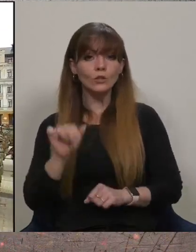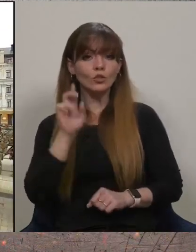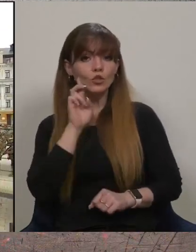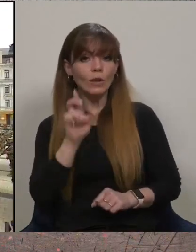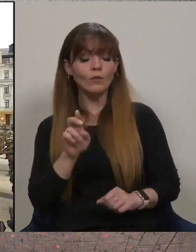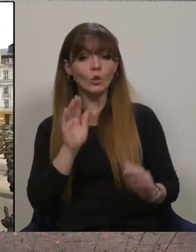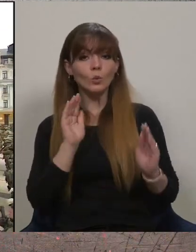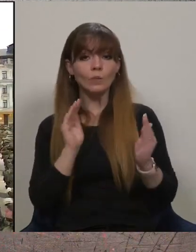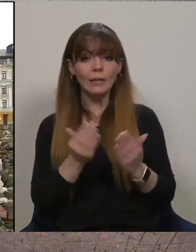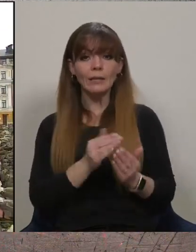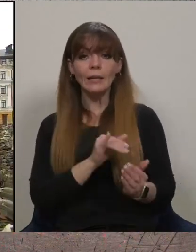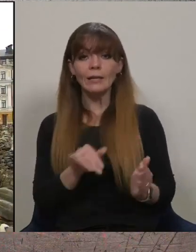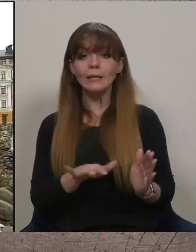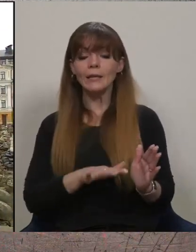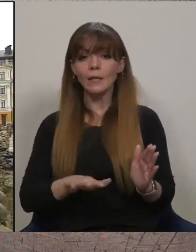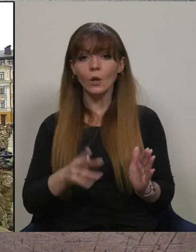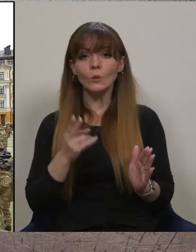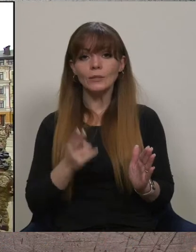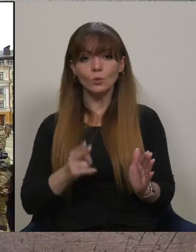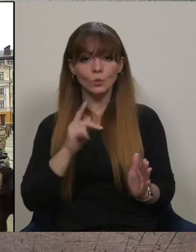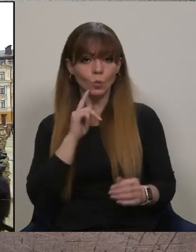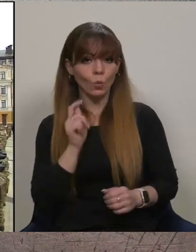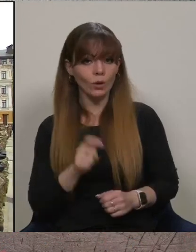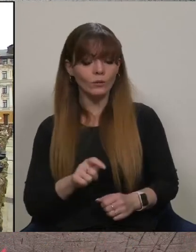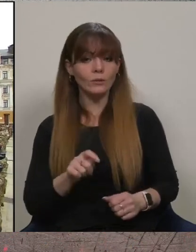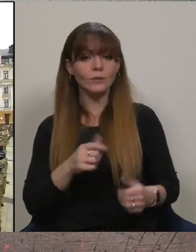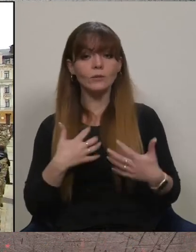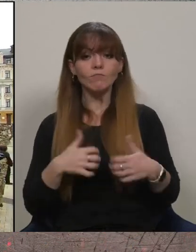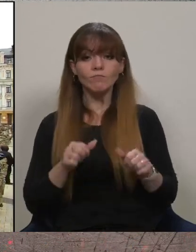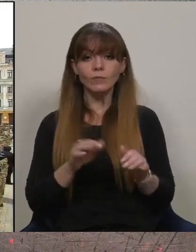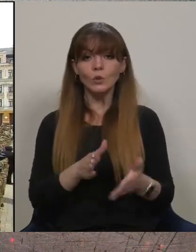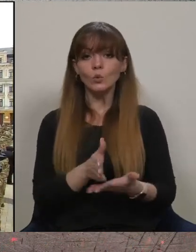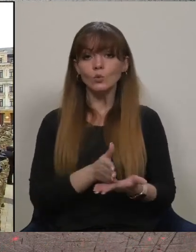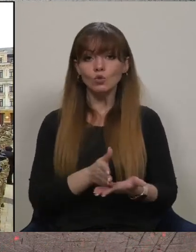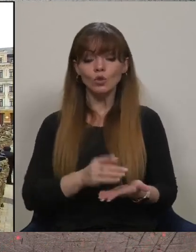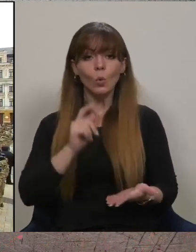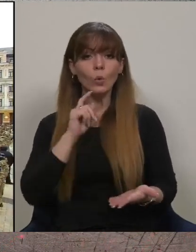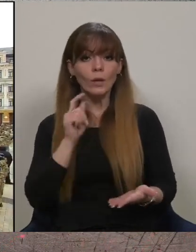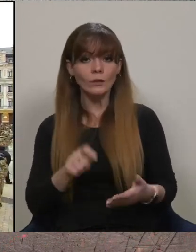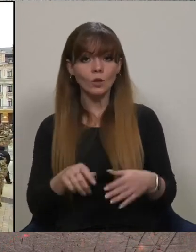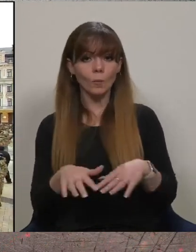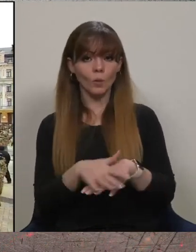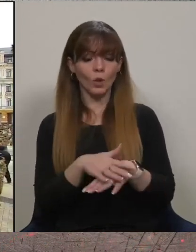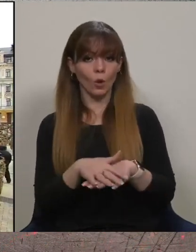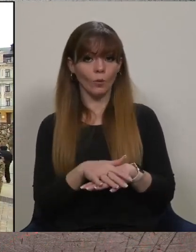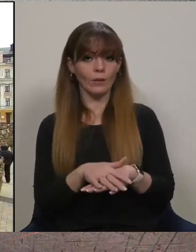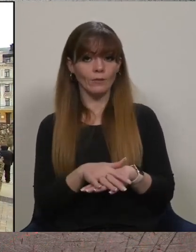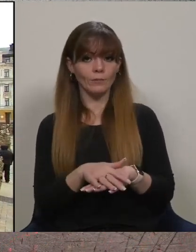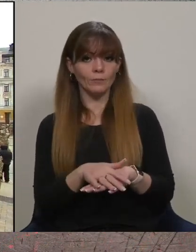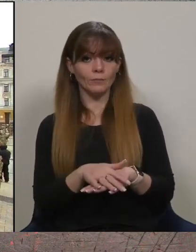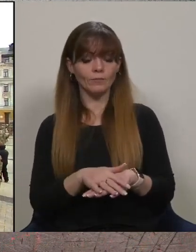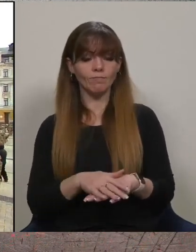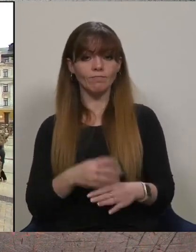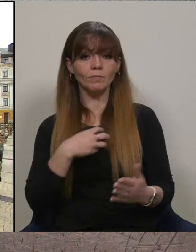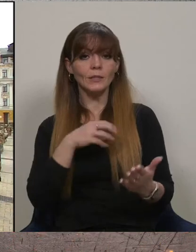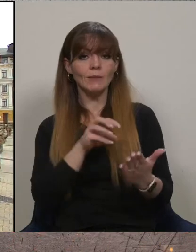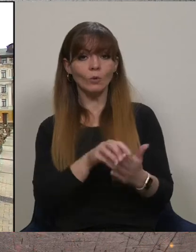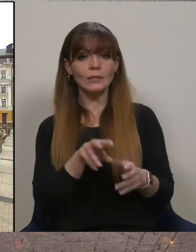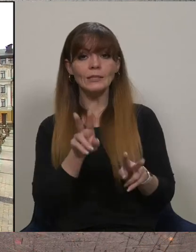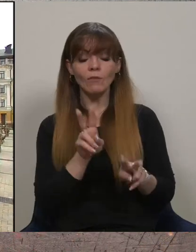та територіальної цілісності України, самовіддане служіння українському народові, присвоєно